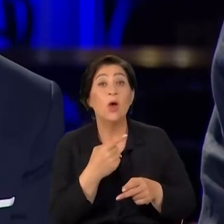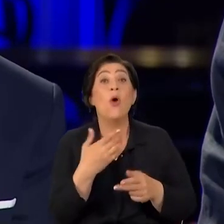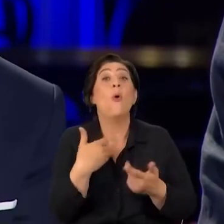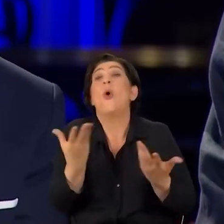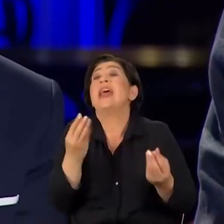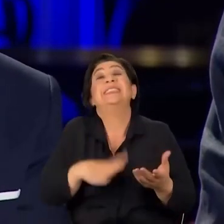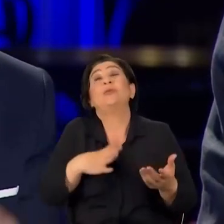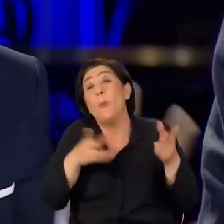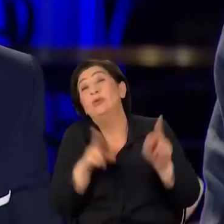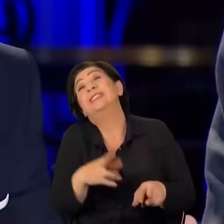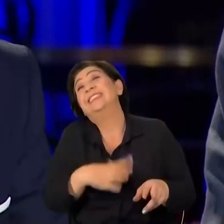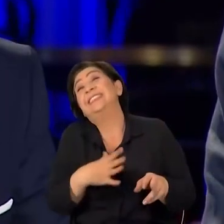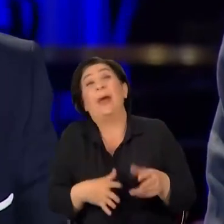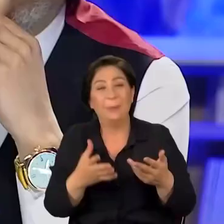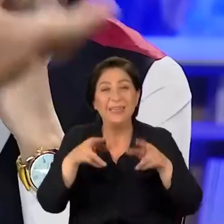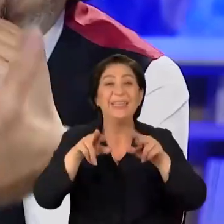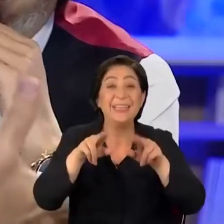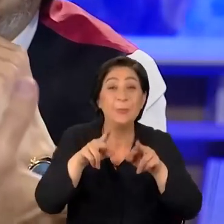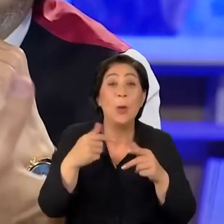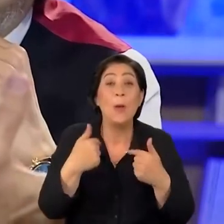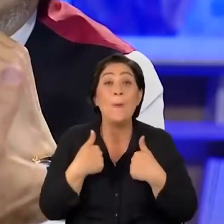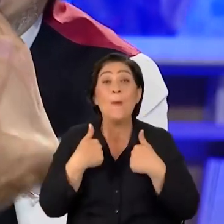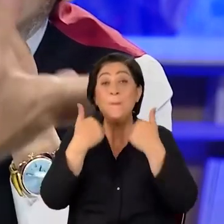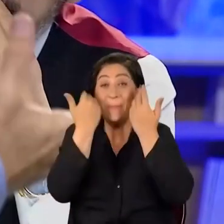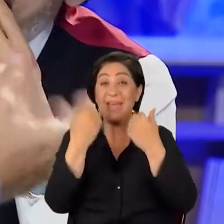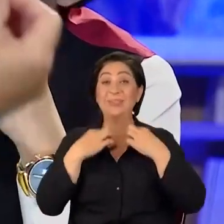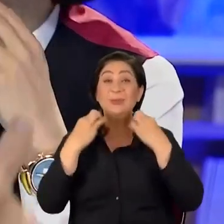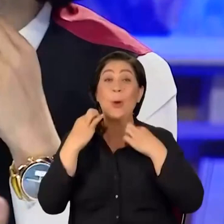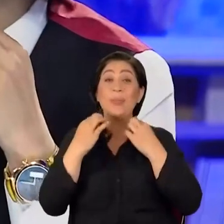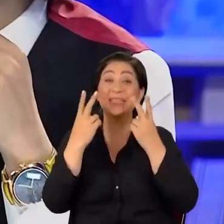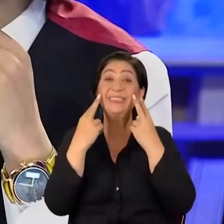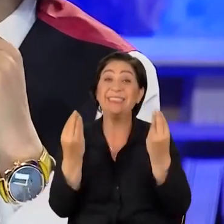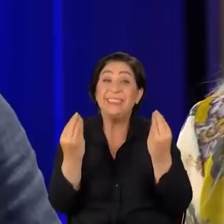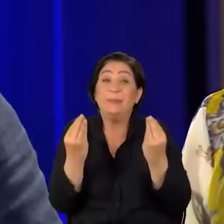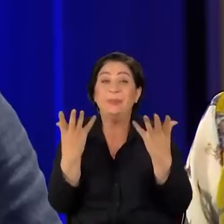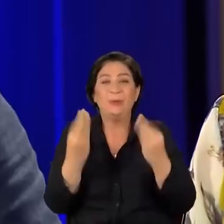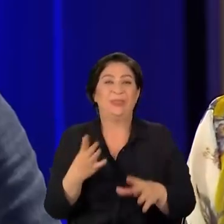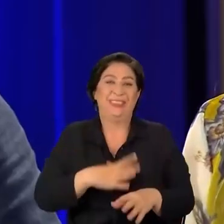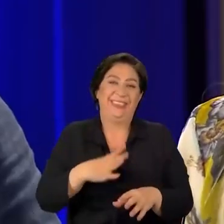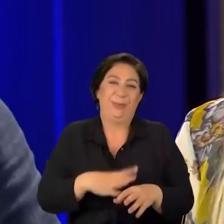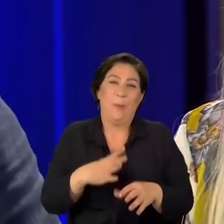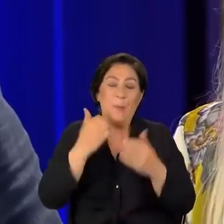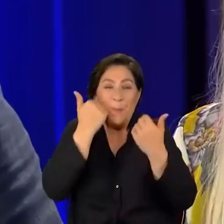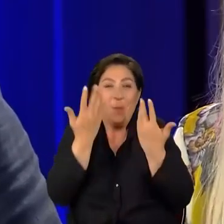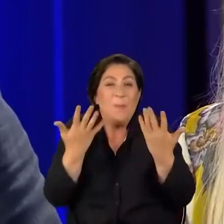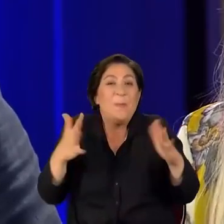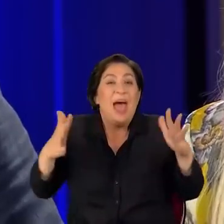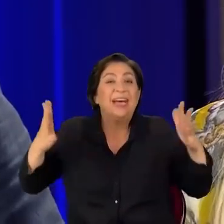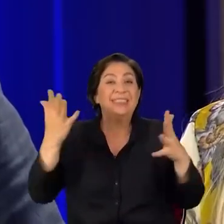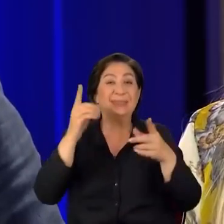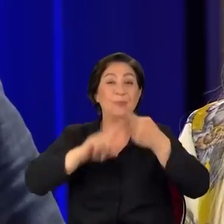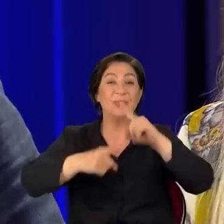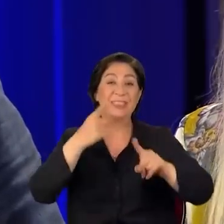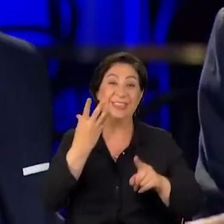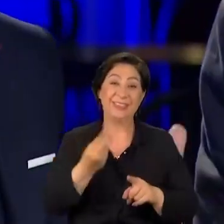isterim be ya diyor. Şimdi ben öyle istiyorum. Siyaset tertemiz olsun istiyorum. Bembeyaz bir gömlek siyaset gibi yapıyorsunuz, olsun bir